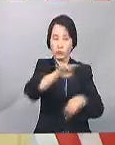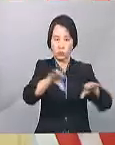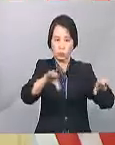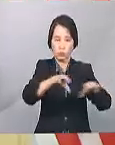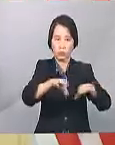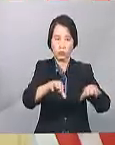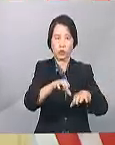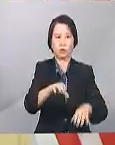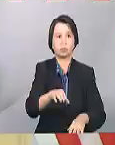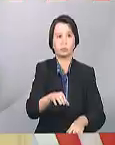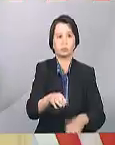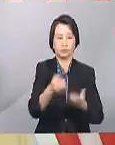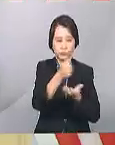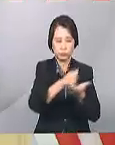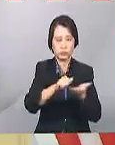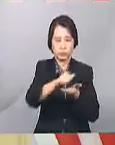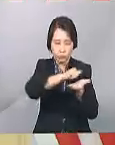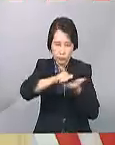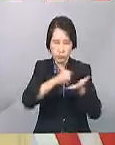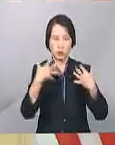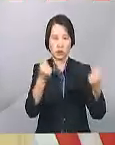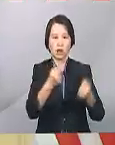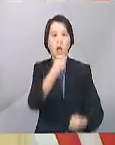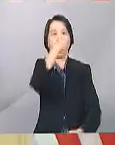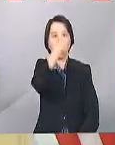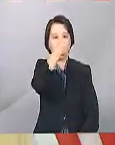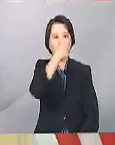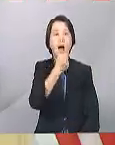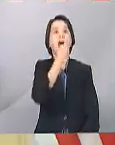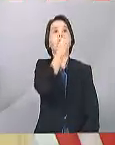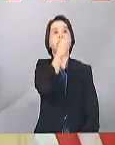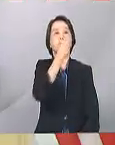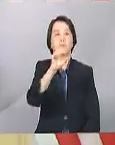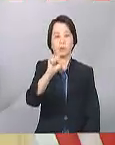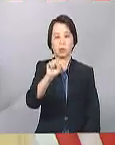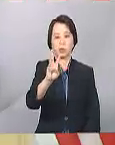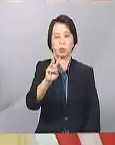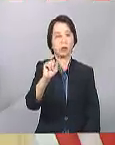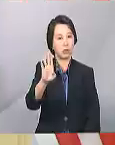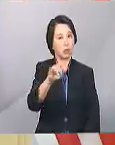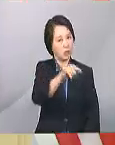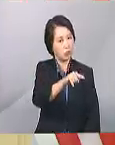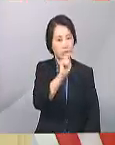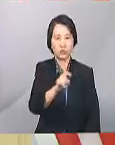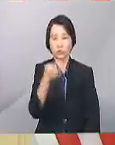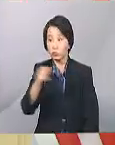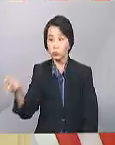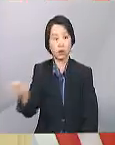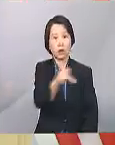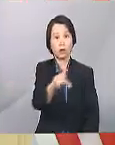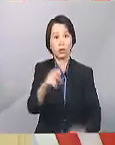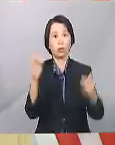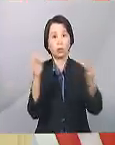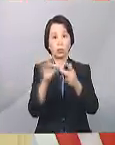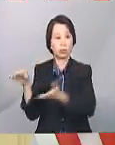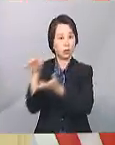menjalankan saringan kesihatan iaitu swab test seperti di Pasar Baru juga. Jadi mana yang ada kaitan